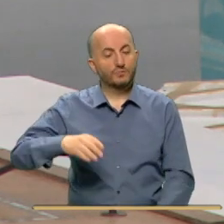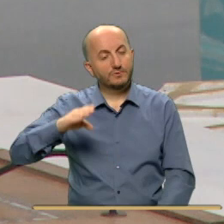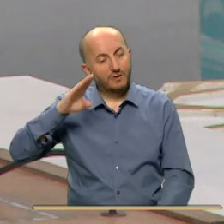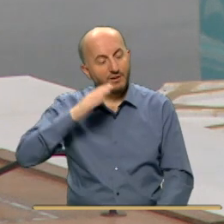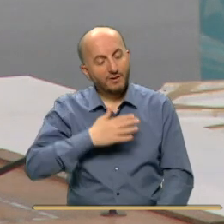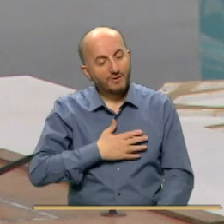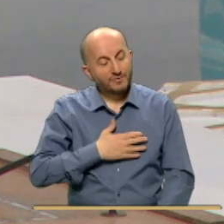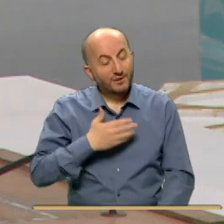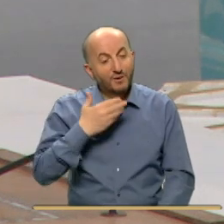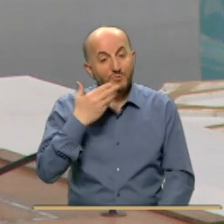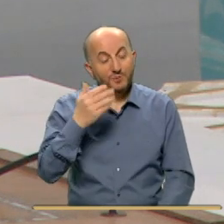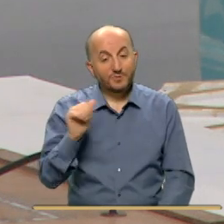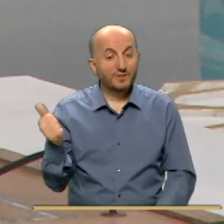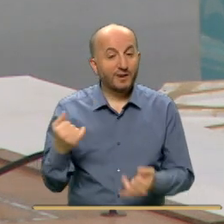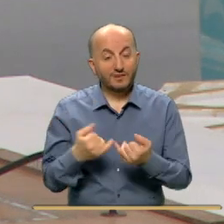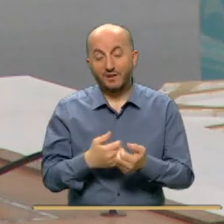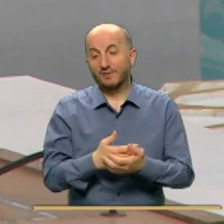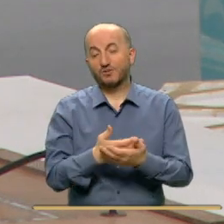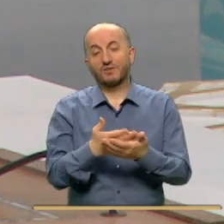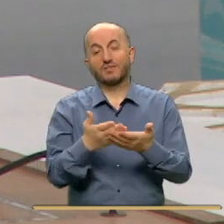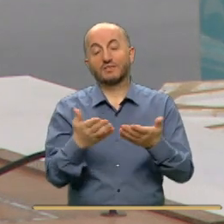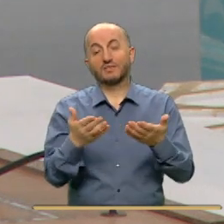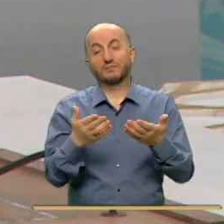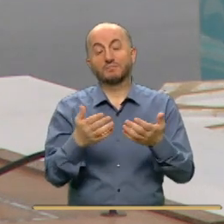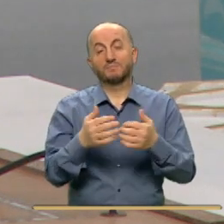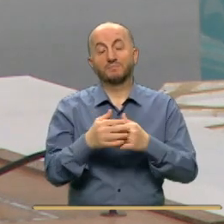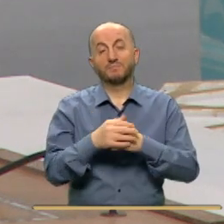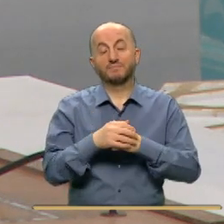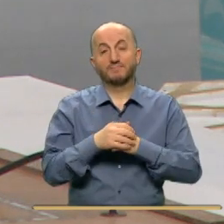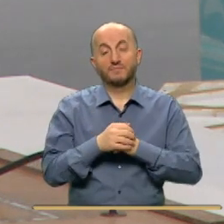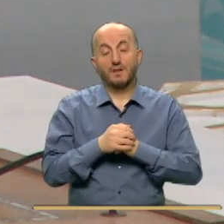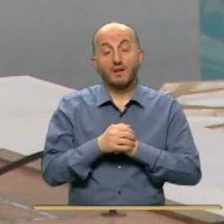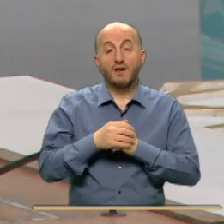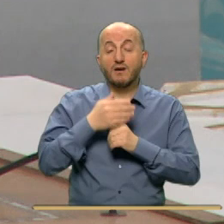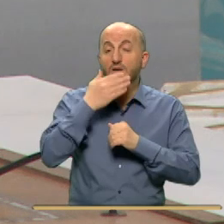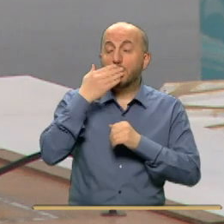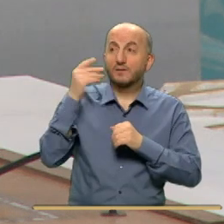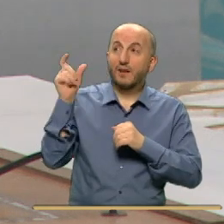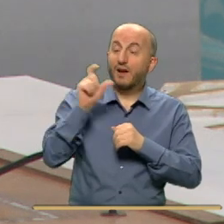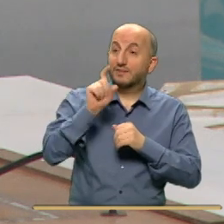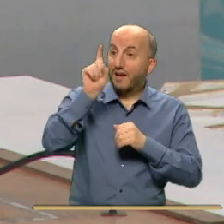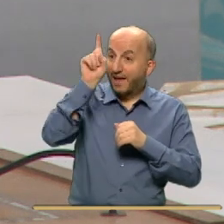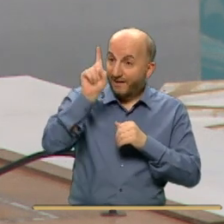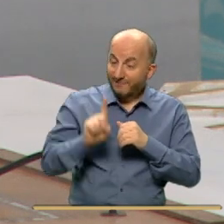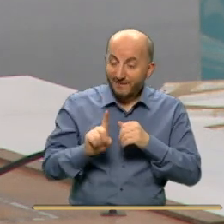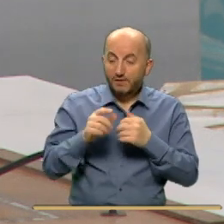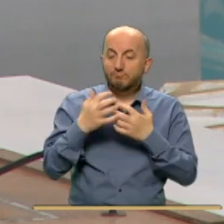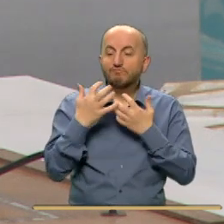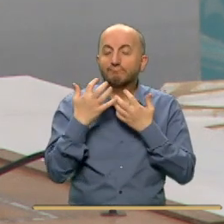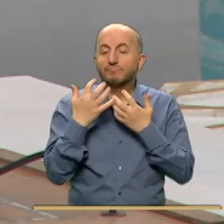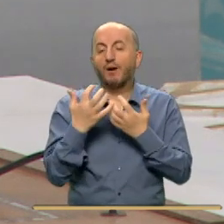aleyhi ve sellem buyurdu ki değerli kardeşlerim, evvelu Ramazana rahmetün, Ramazan evveli